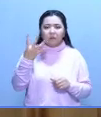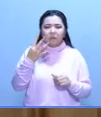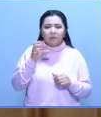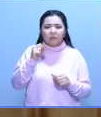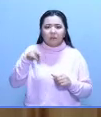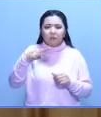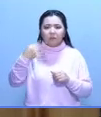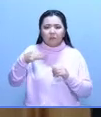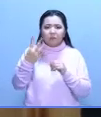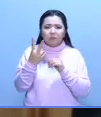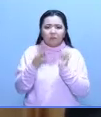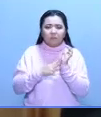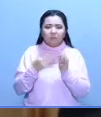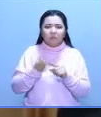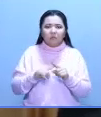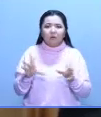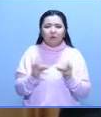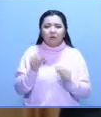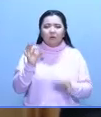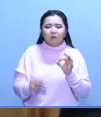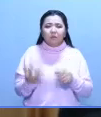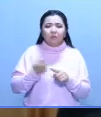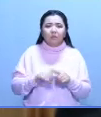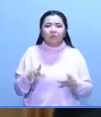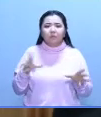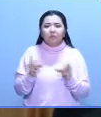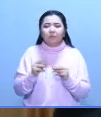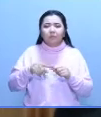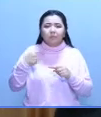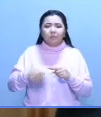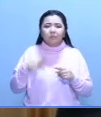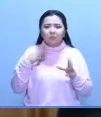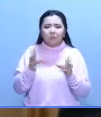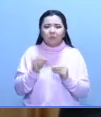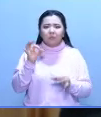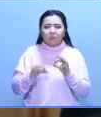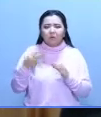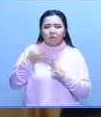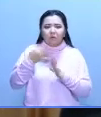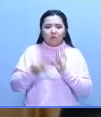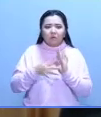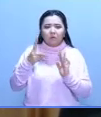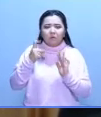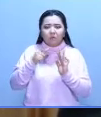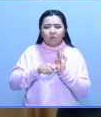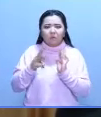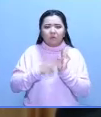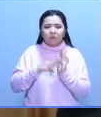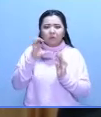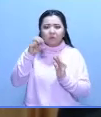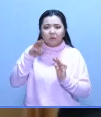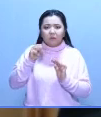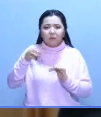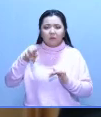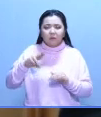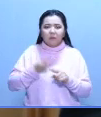іс жүргізу кодексінің 431 бабының 1 және 7 тараулары, сондай-ақ 433, 444 баптарын